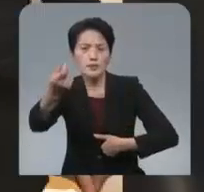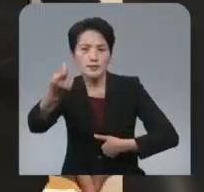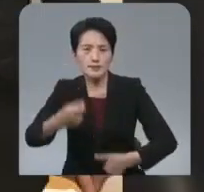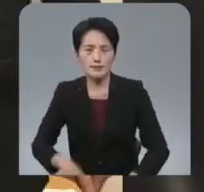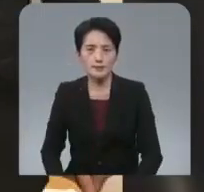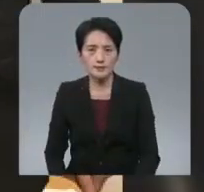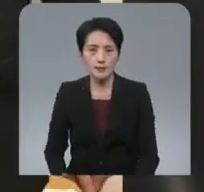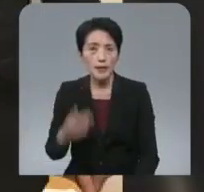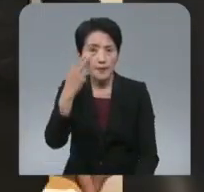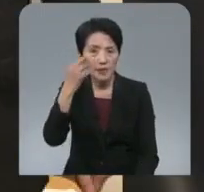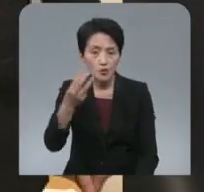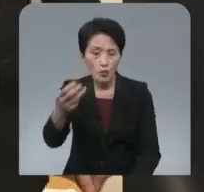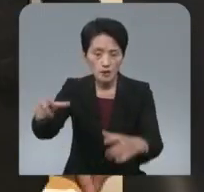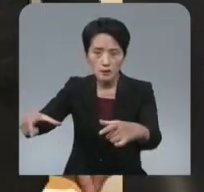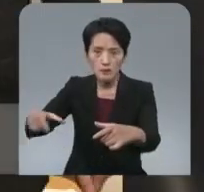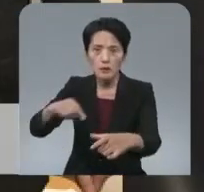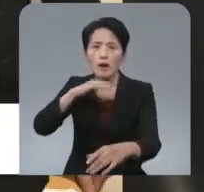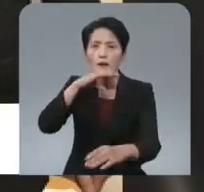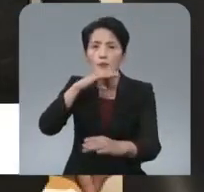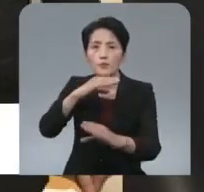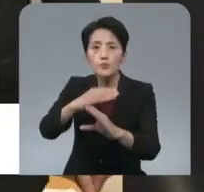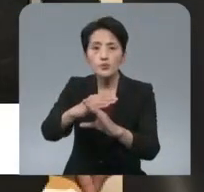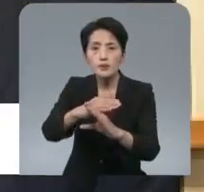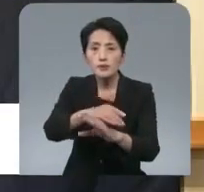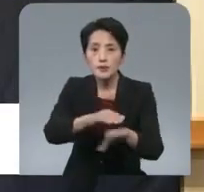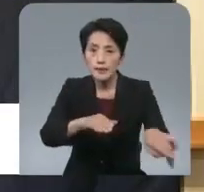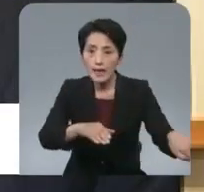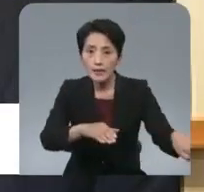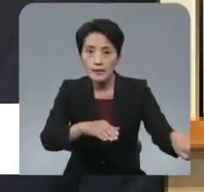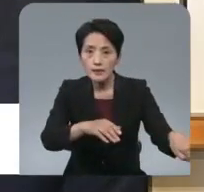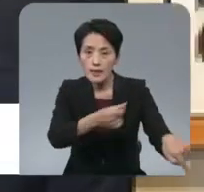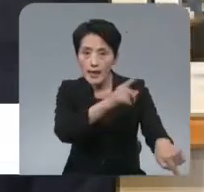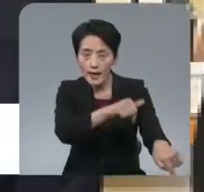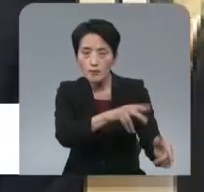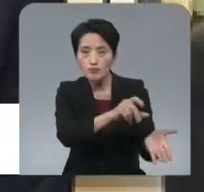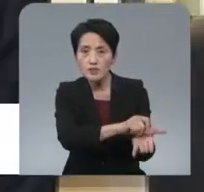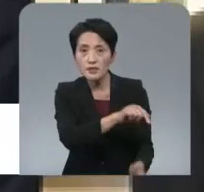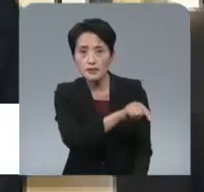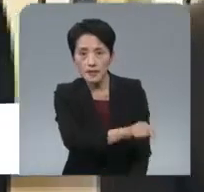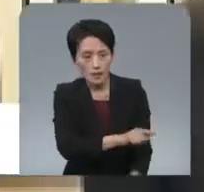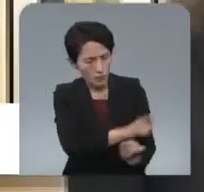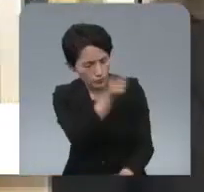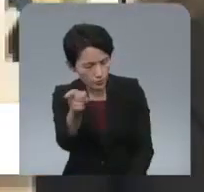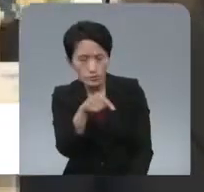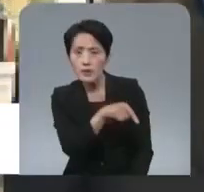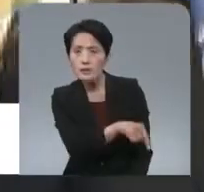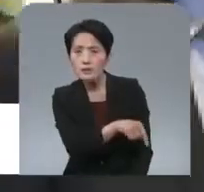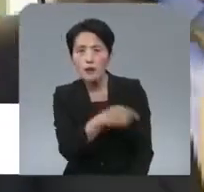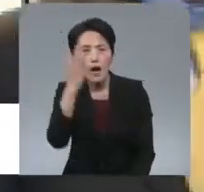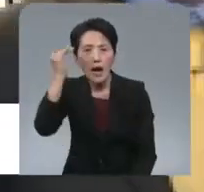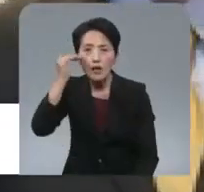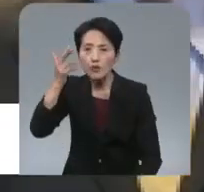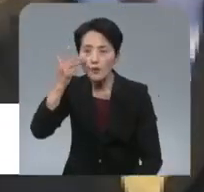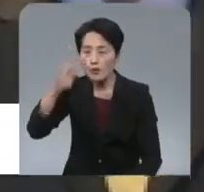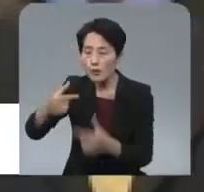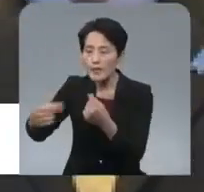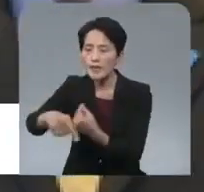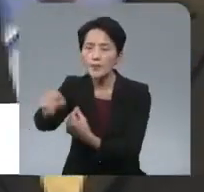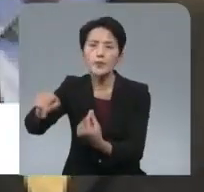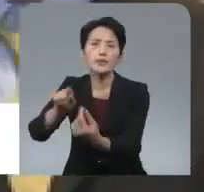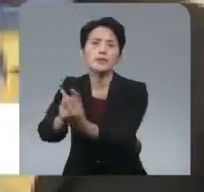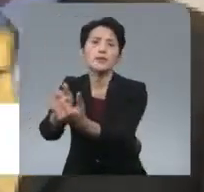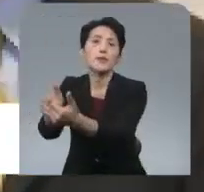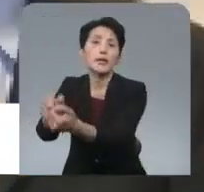критике ООН за обсуждение ракетного запуска. Как отмечается в заявлении директора Департамента международных организаций